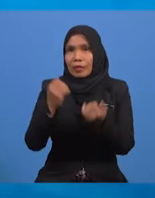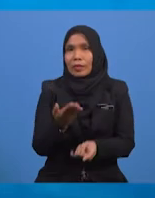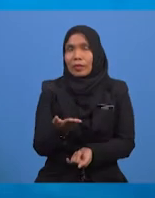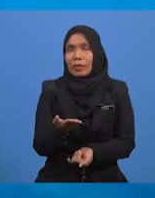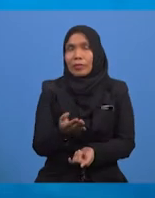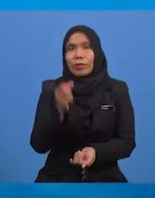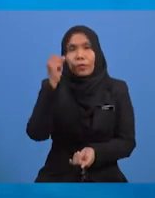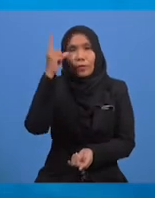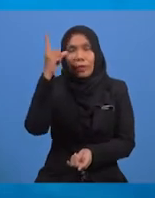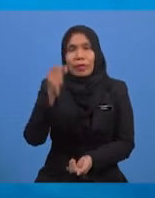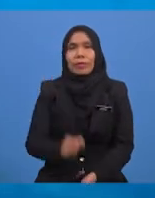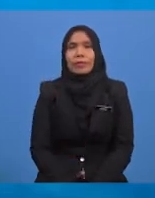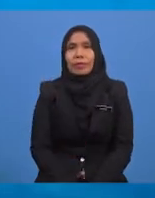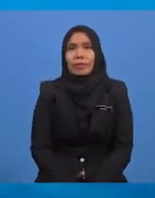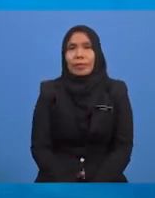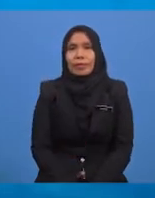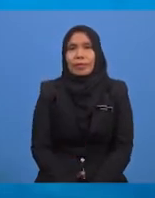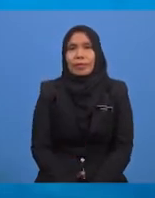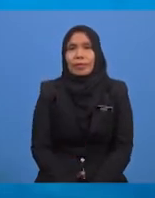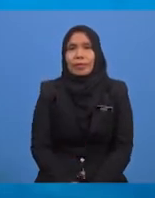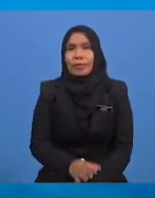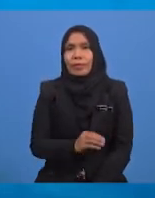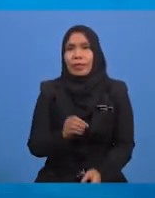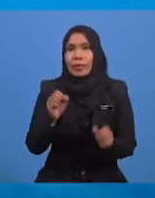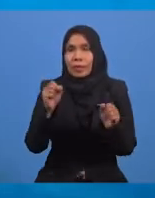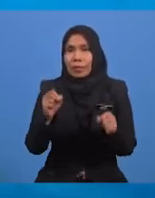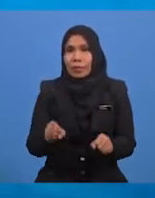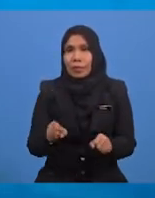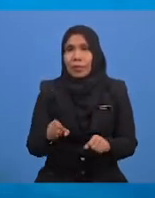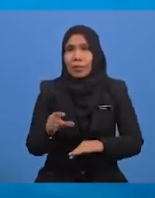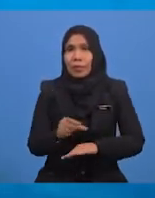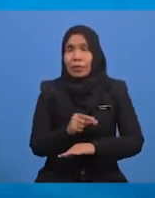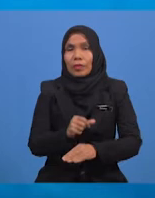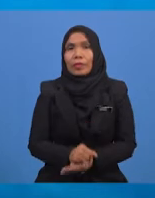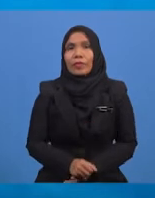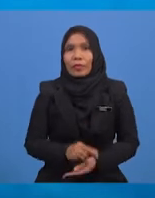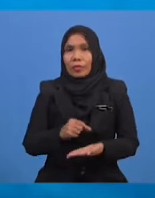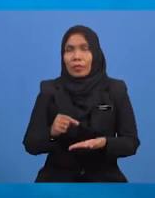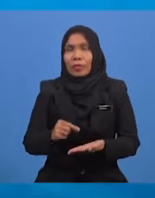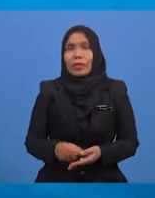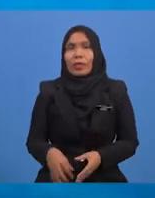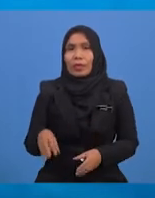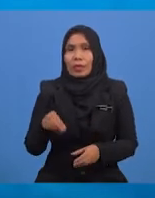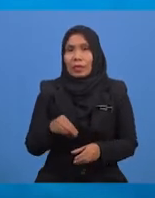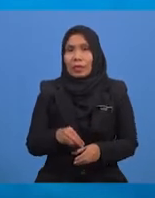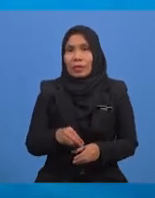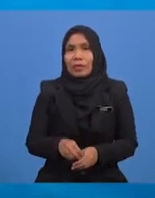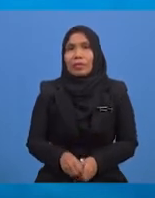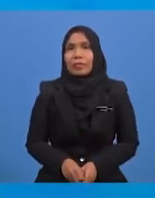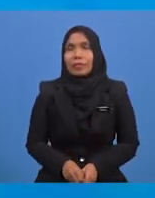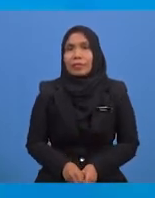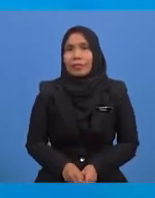faham dan boleh mengaplikasikan nota dan bahan saya berikan ini dalam subjek perniagaan di kelas